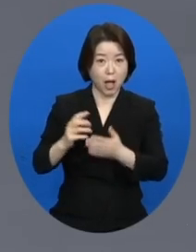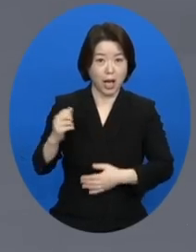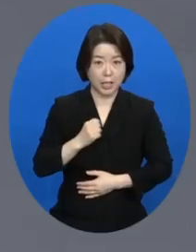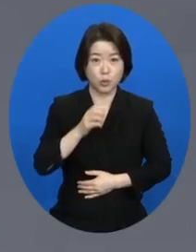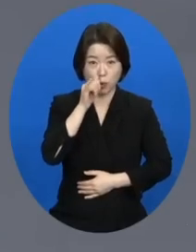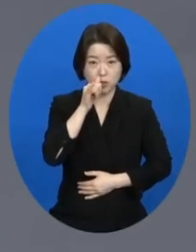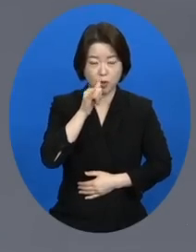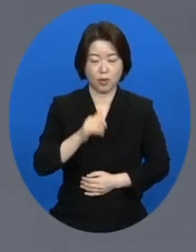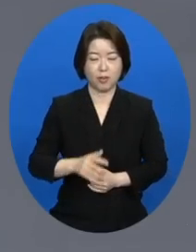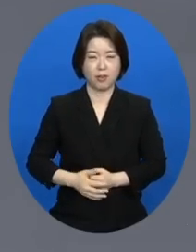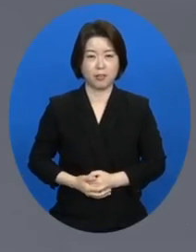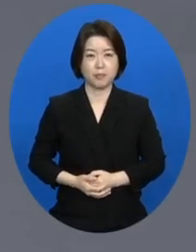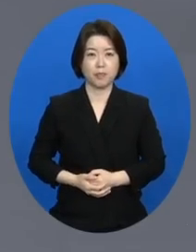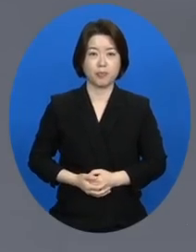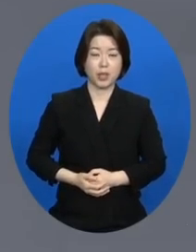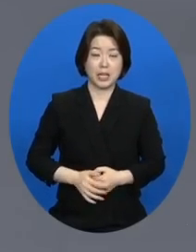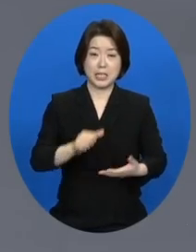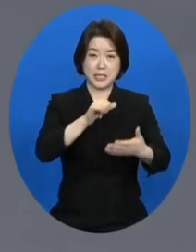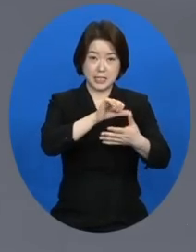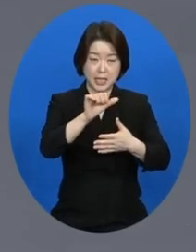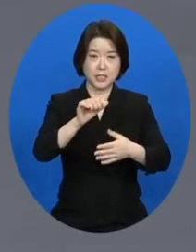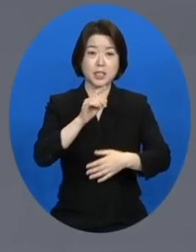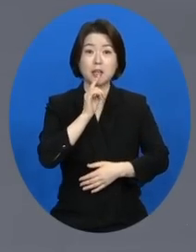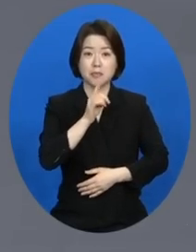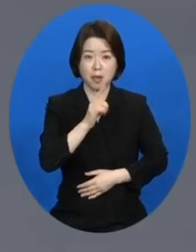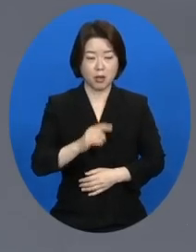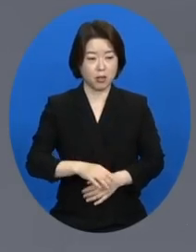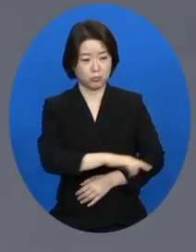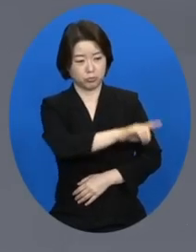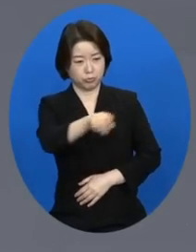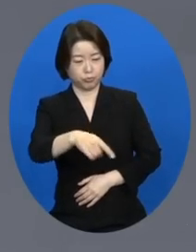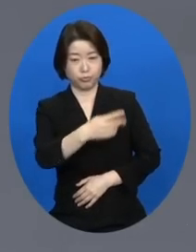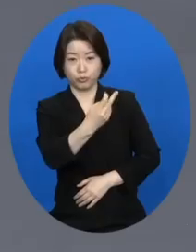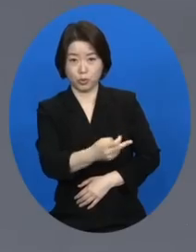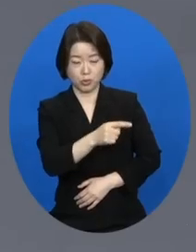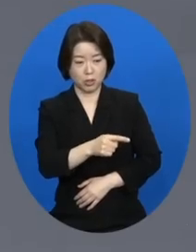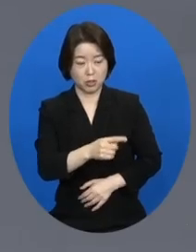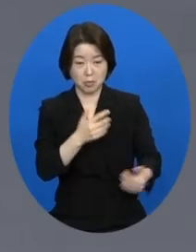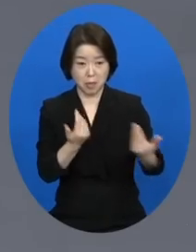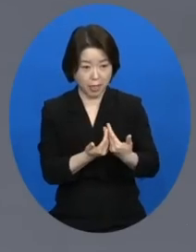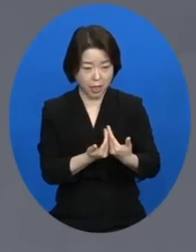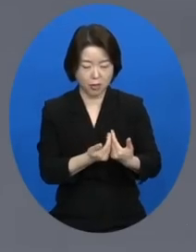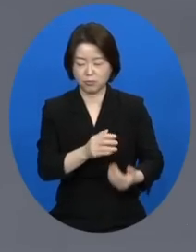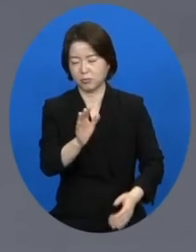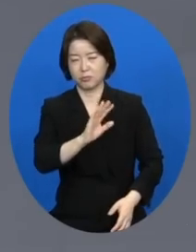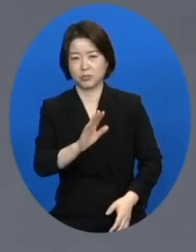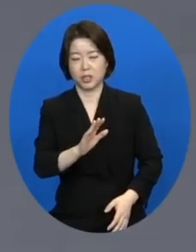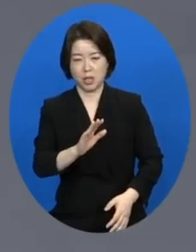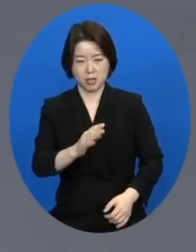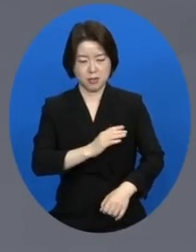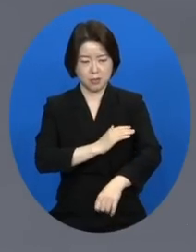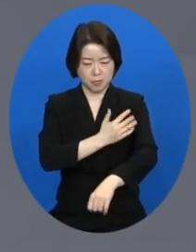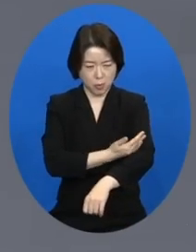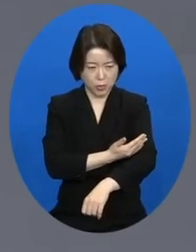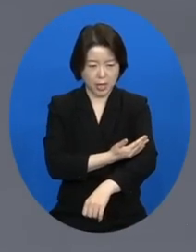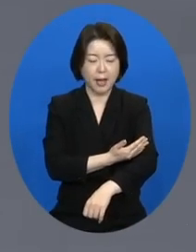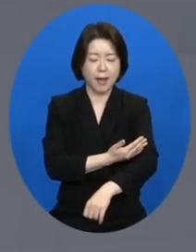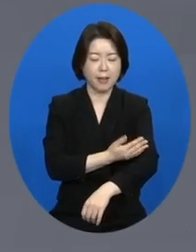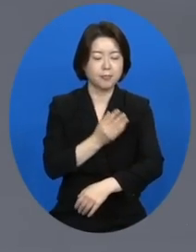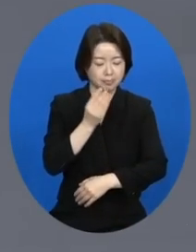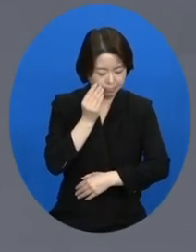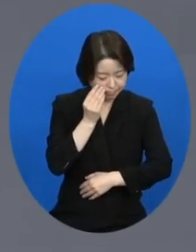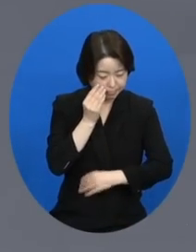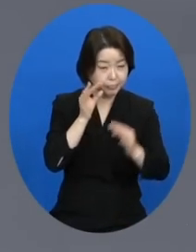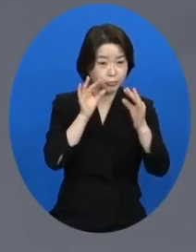갖고 있었습니다. 이 장자의 말에 이 동생들이 어떻게 하겠어요? 반대하겠습니까? 거기에 권위에 수그리죠.